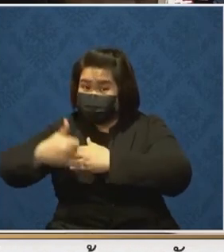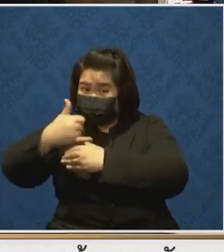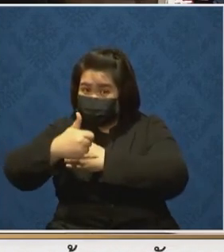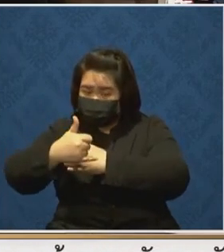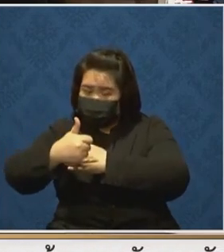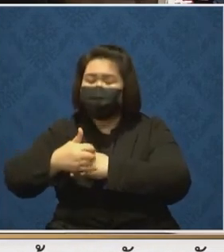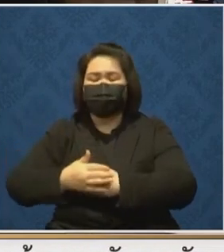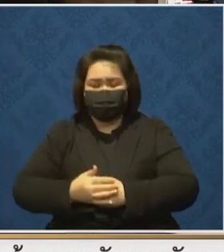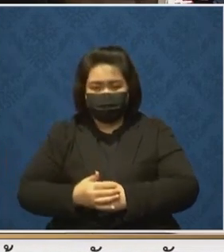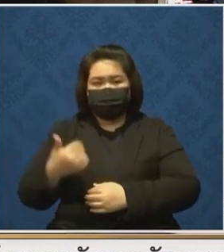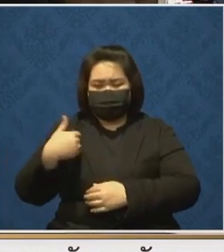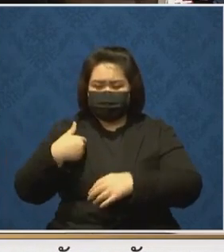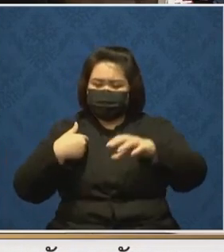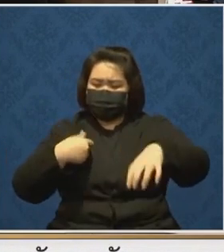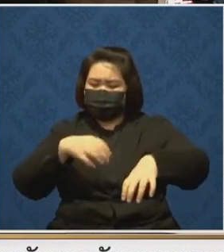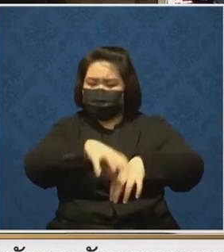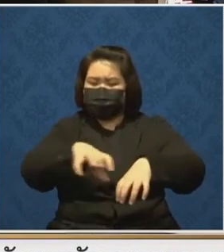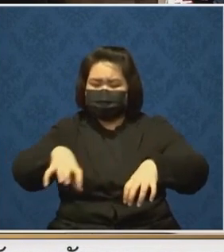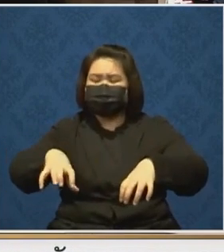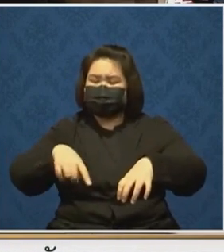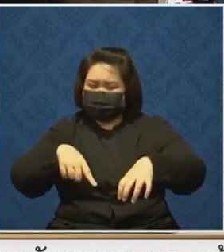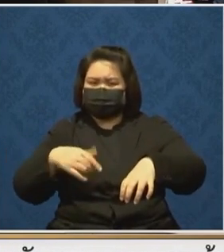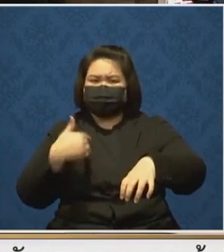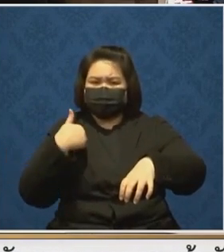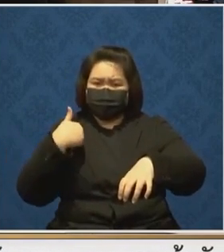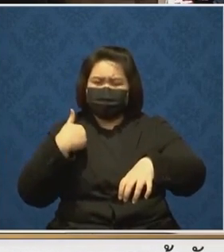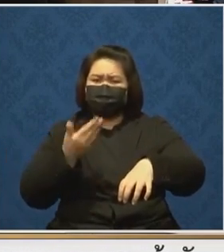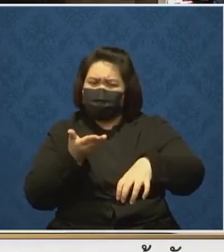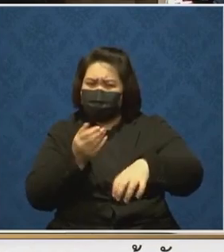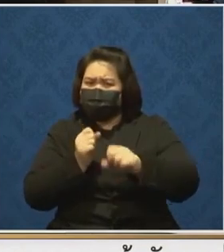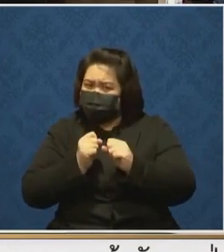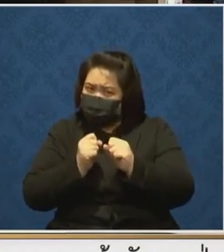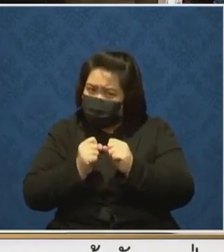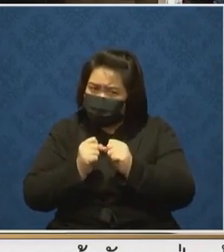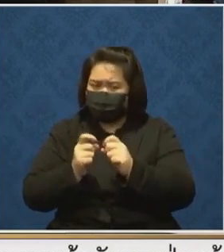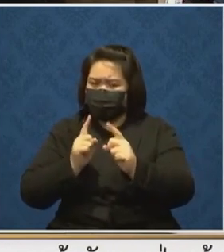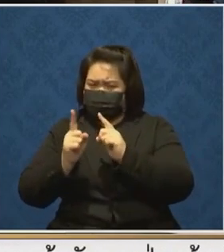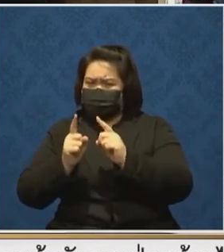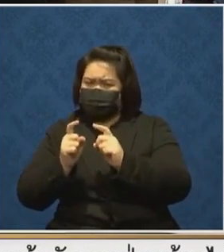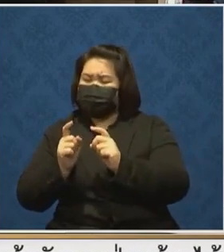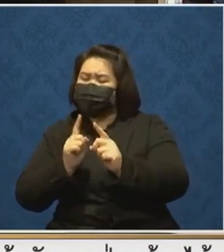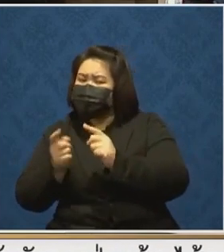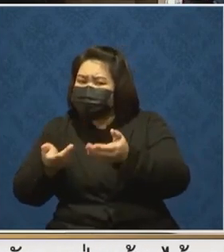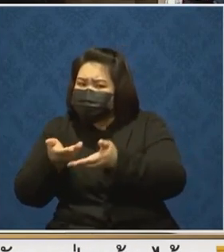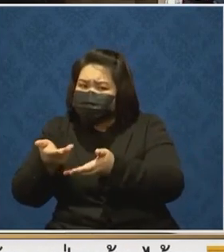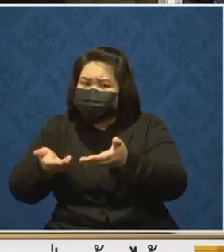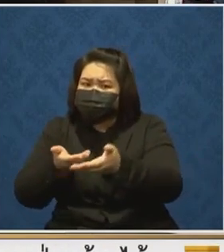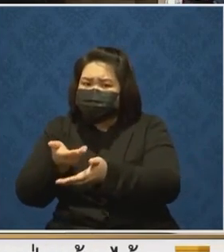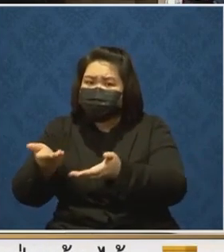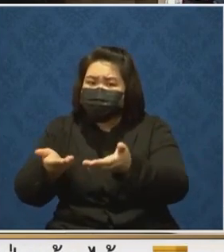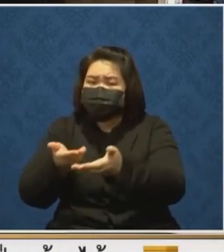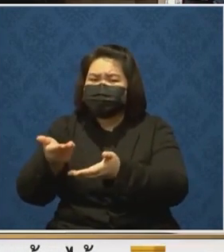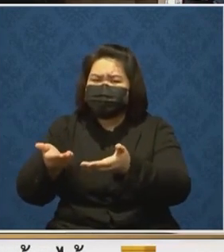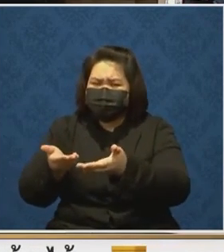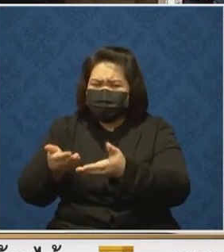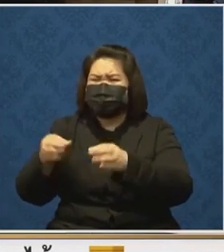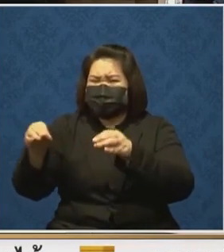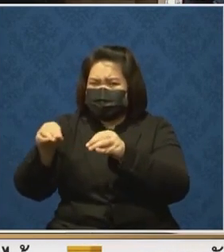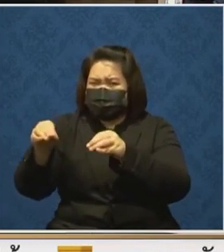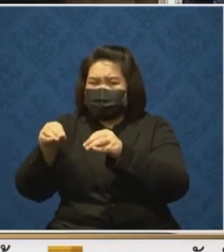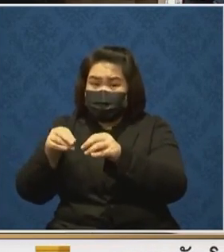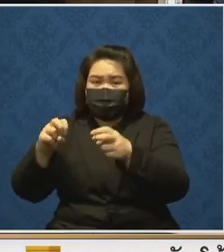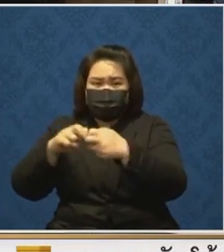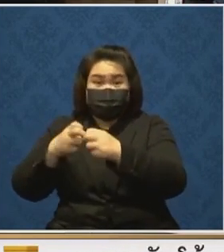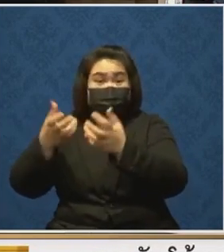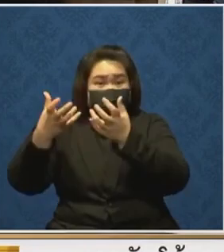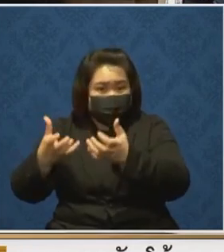วาหนวยงที่เกี่ยวข้องยังไม่ลกความพยายามที่จะช่วยระงับยับยความเสียหที่เกิดขึ้กัประเทศไยที่กำลงลุกรามบานปลาย